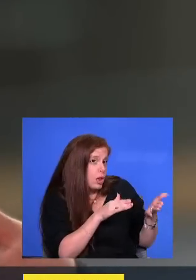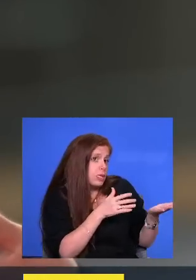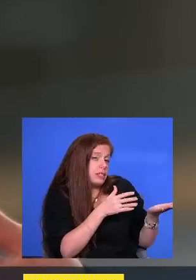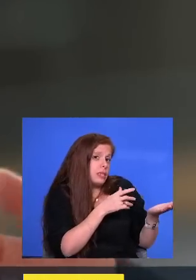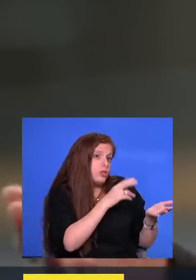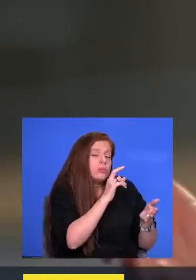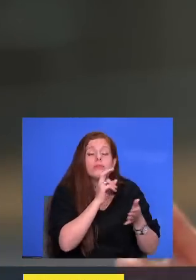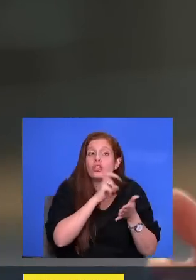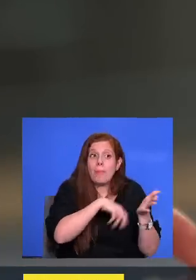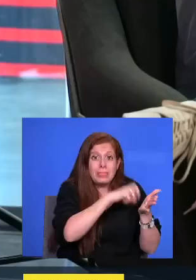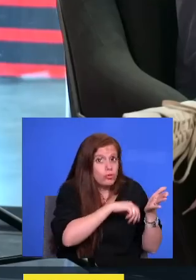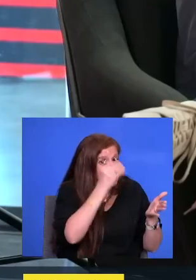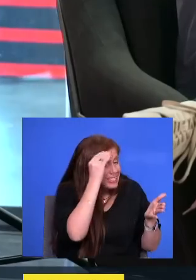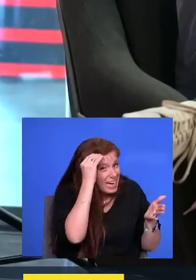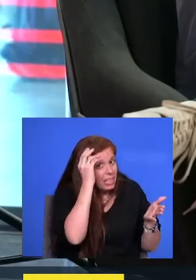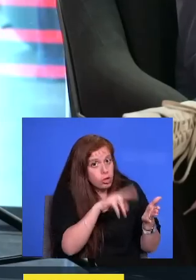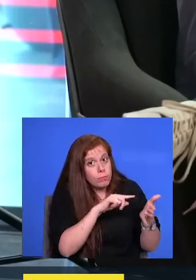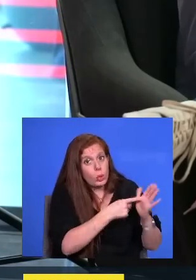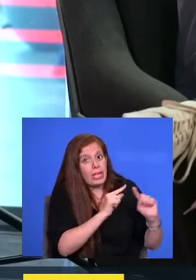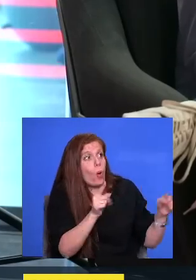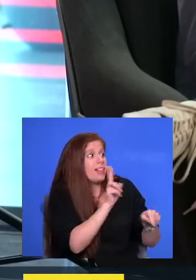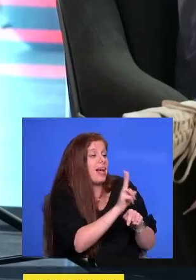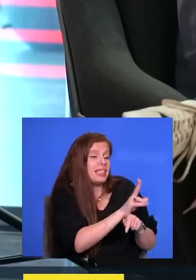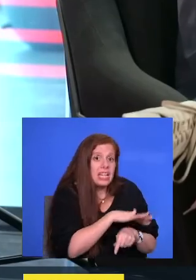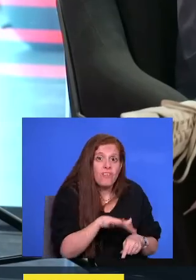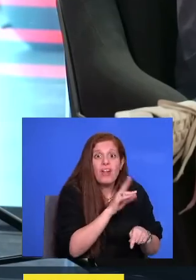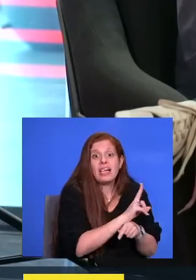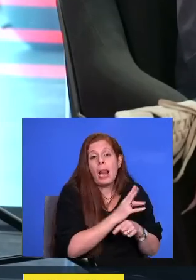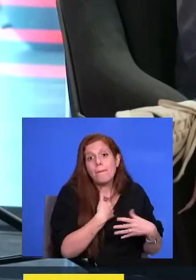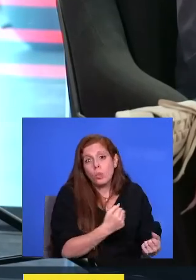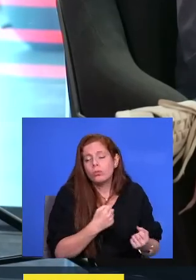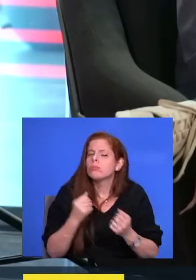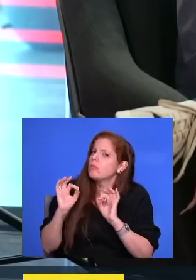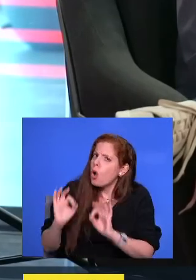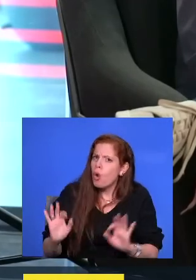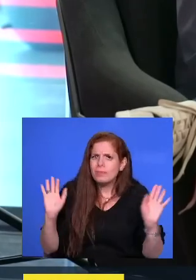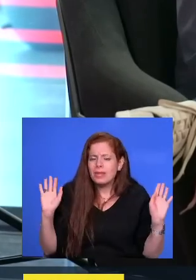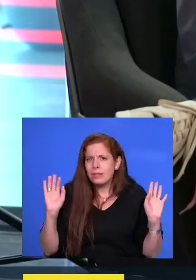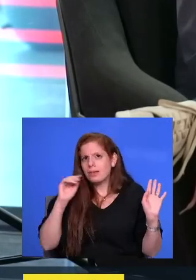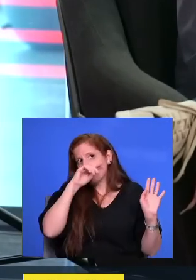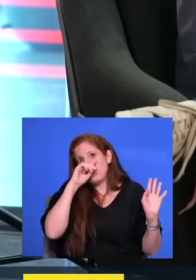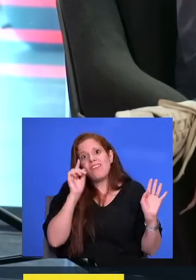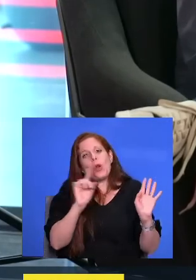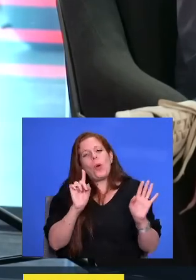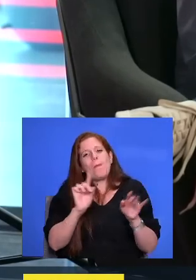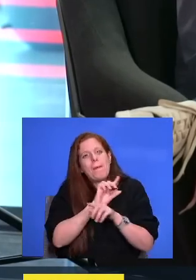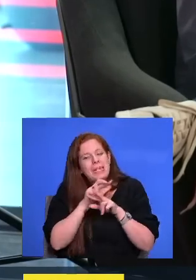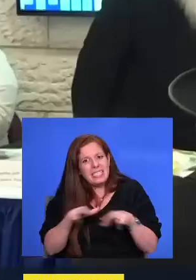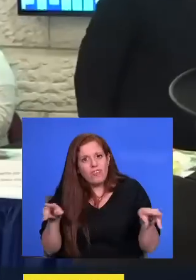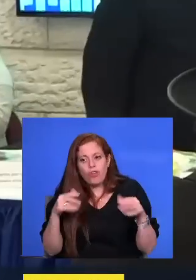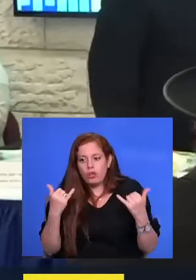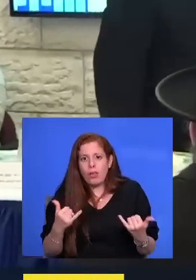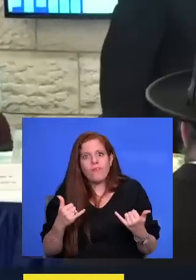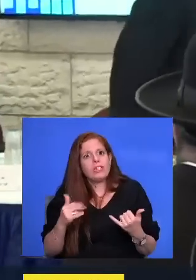המיסים האלה שהזכרת יש מטרות אחרות, גם להגן על הסביבה וגם להגן על הבריאות של הילדים. הכל טוב ויפה, אבל לא בעיתוי שבו אתה נכנס עכשיו לעולם של